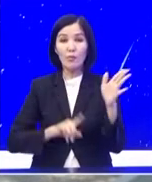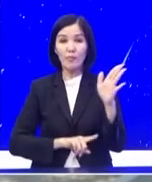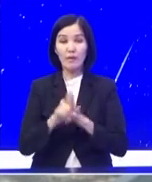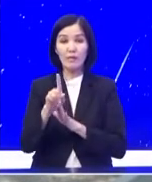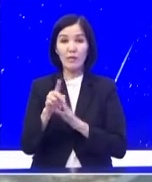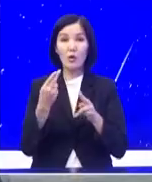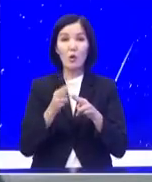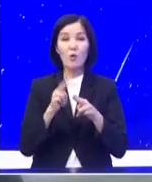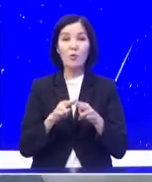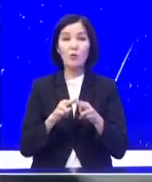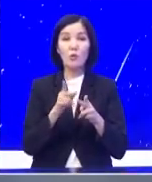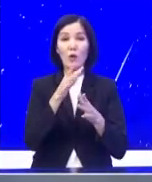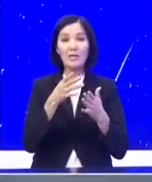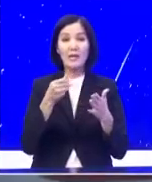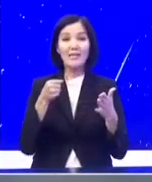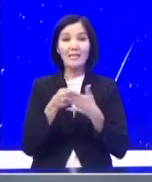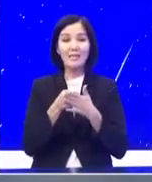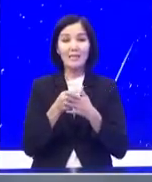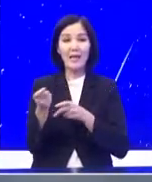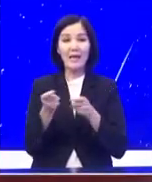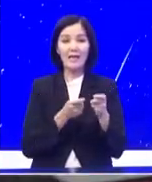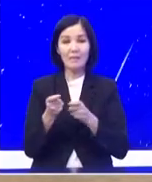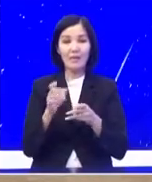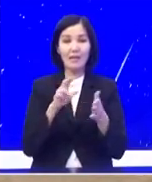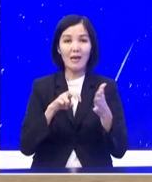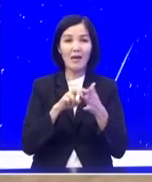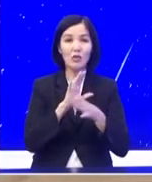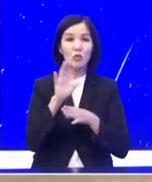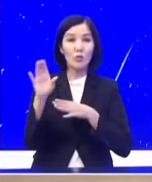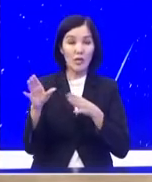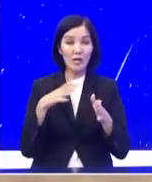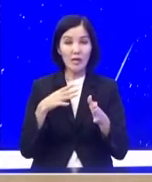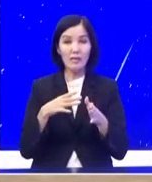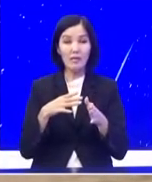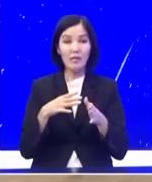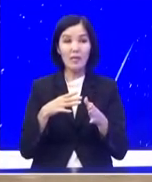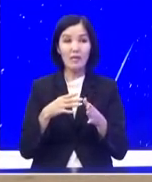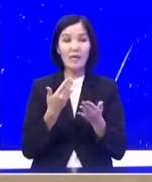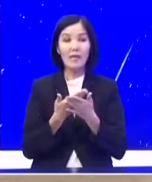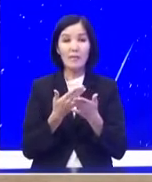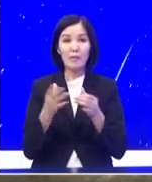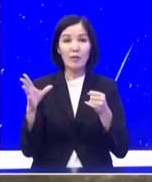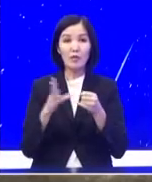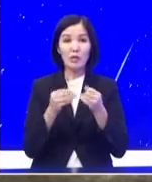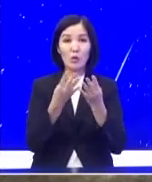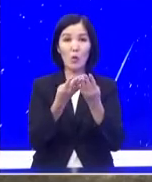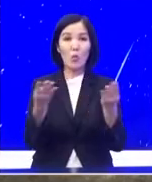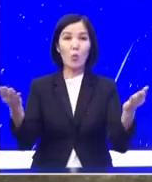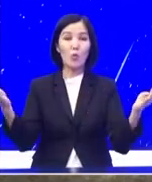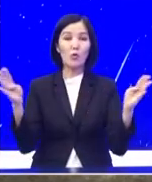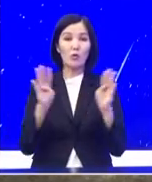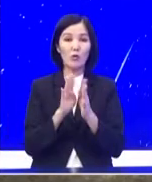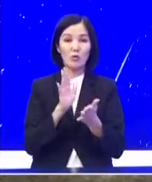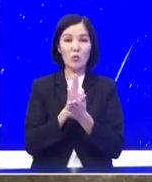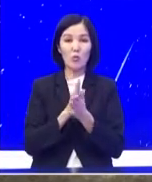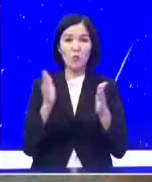Осы уақыт аралығында қала әкімдігіне бірнеше рет хат жолдапты. Үйткені еңбек зират аумағында қоршау мен қоқыс шашықтары